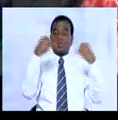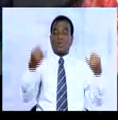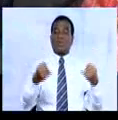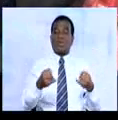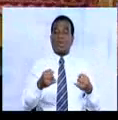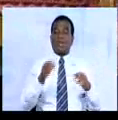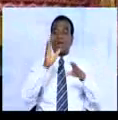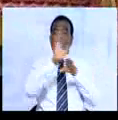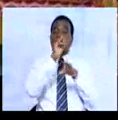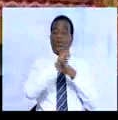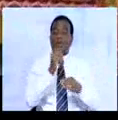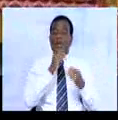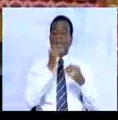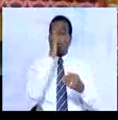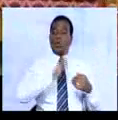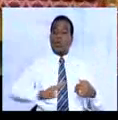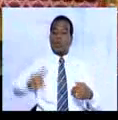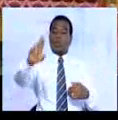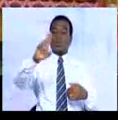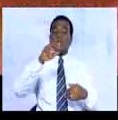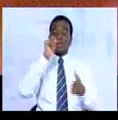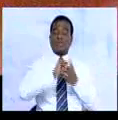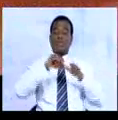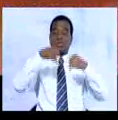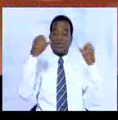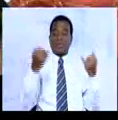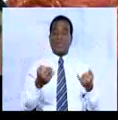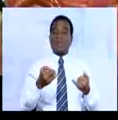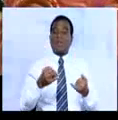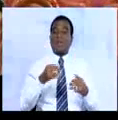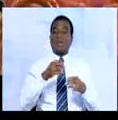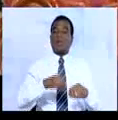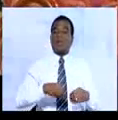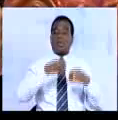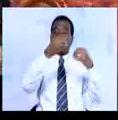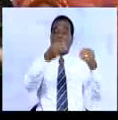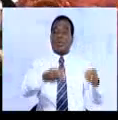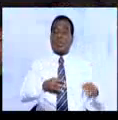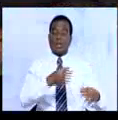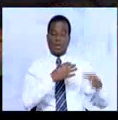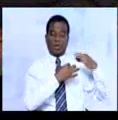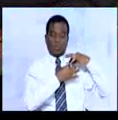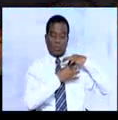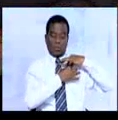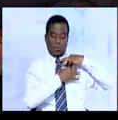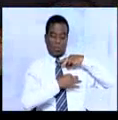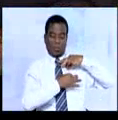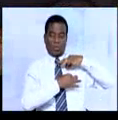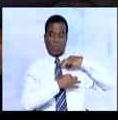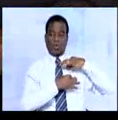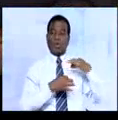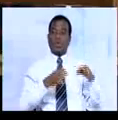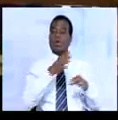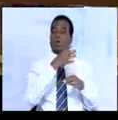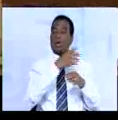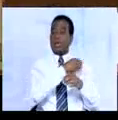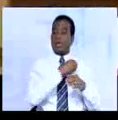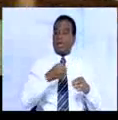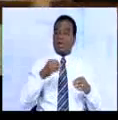ce journaliste tué dans l'exercice de ses fonctions, en l'élevant à titre posthume au grade d'officier de